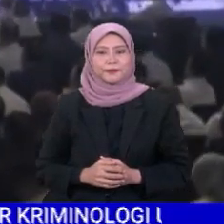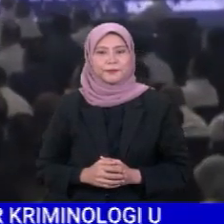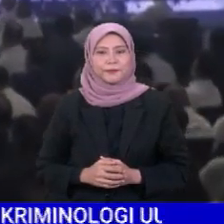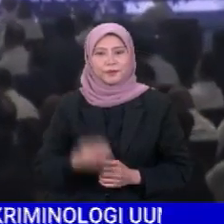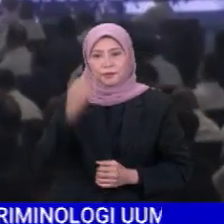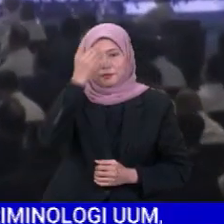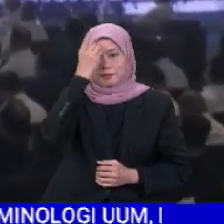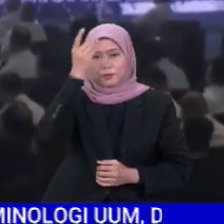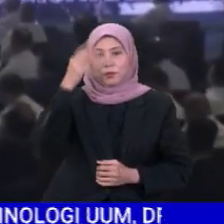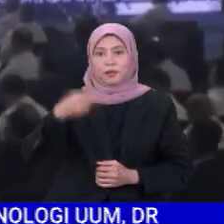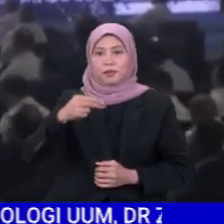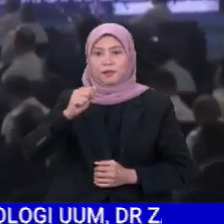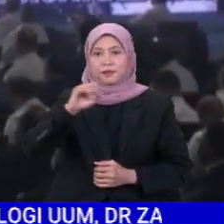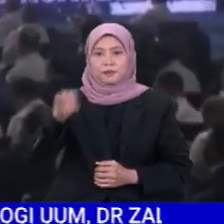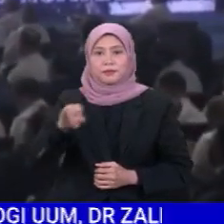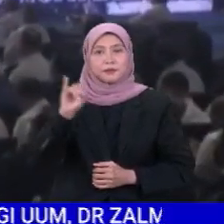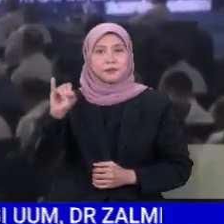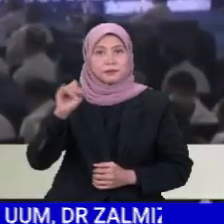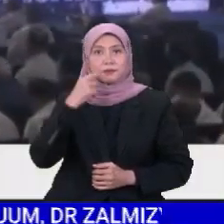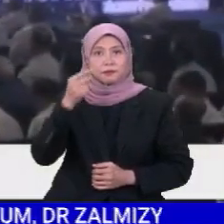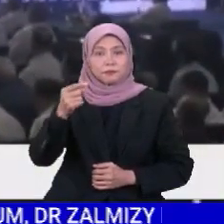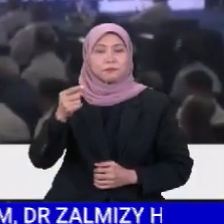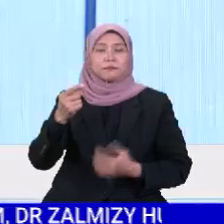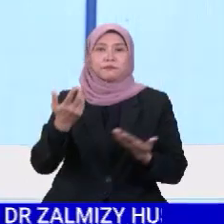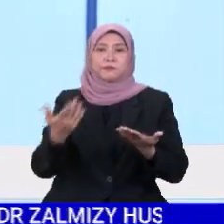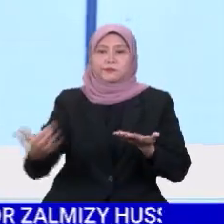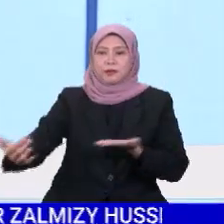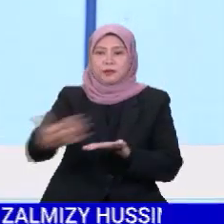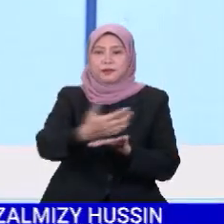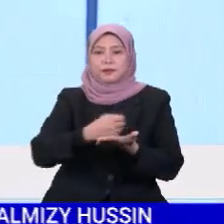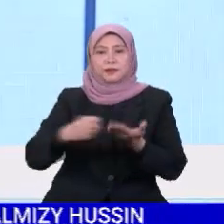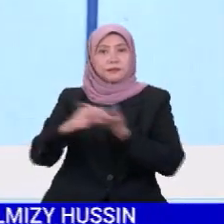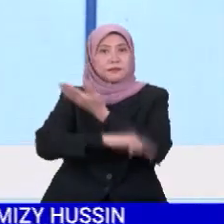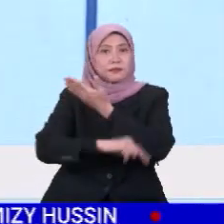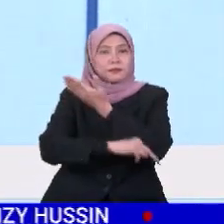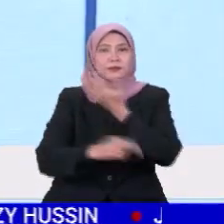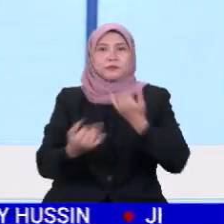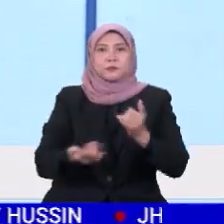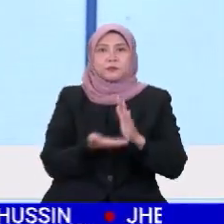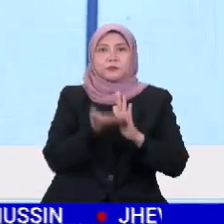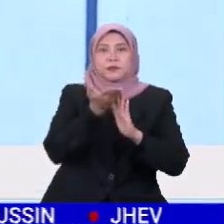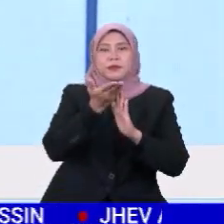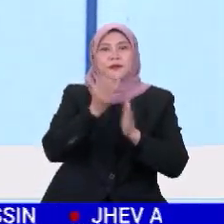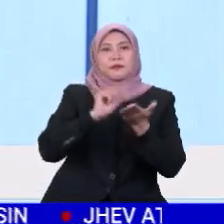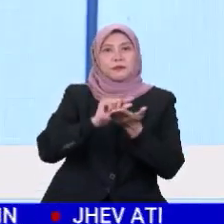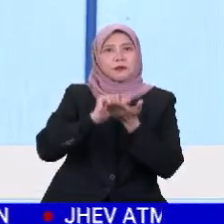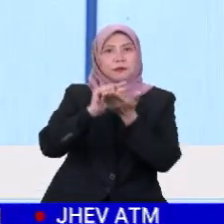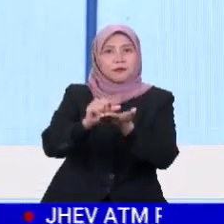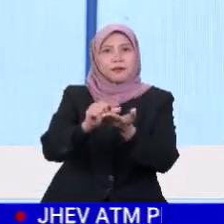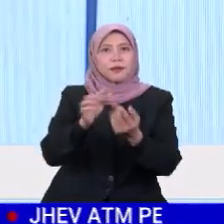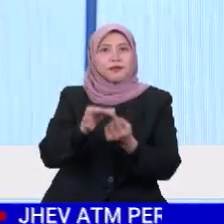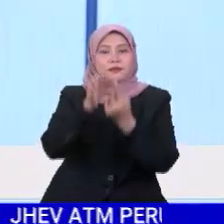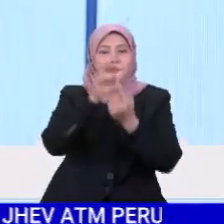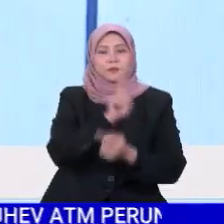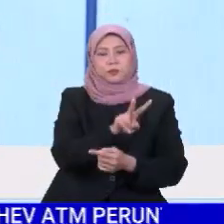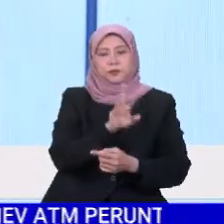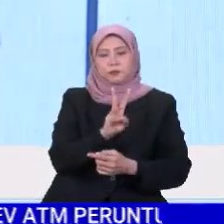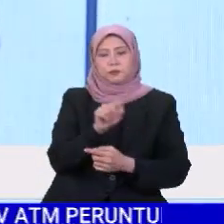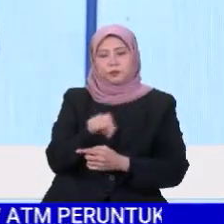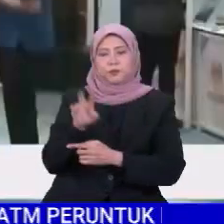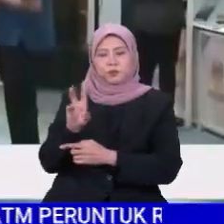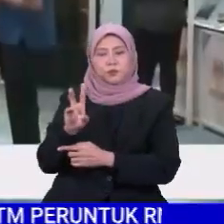Menurut Dato' Haji Ji, tambahan hasil negeri yang diperoleh melalui kenaikan pemberian khas daripada 26.7